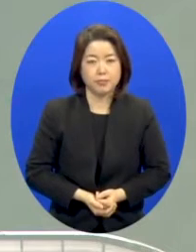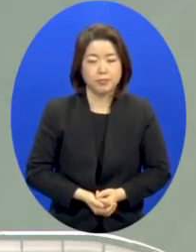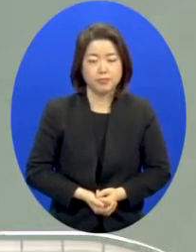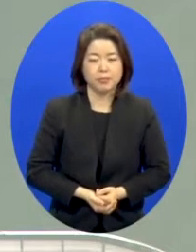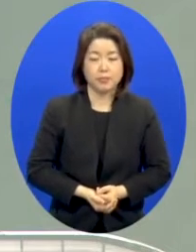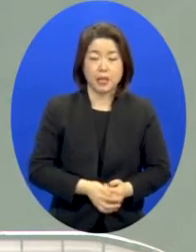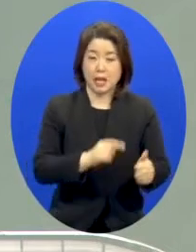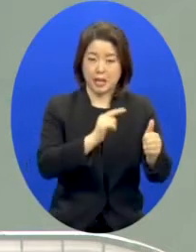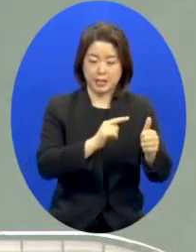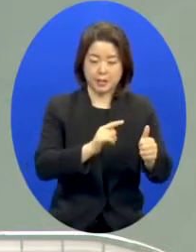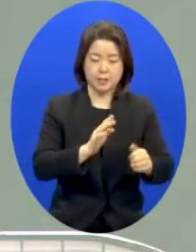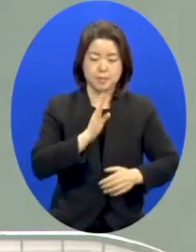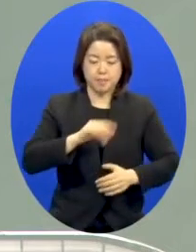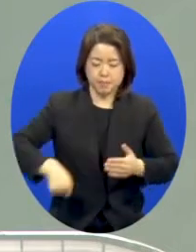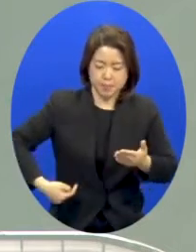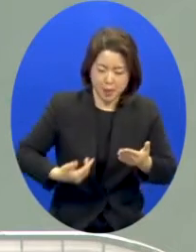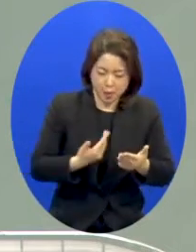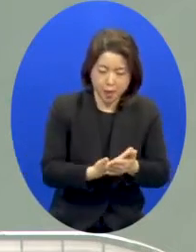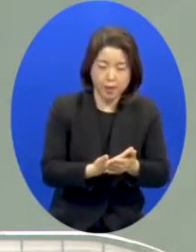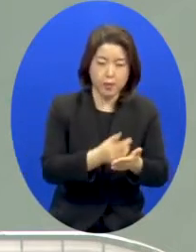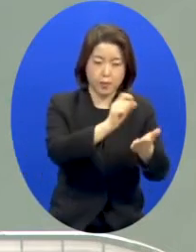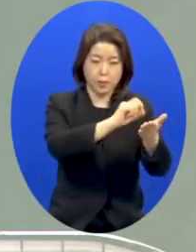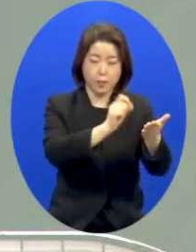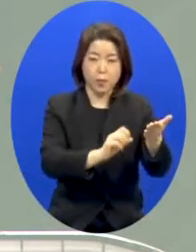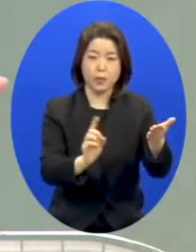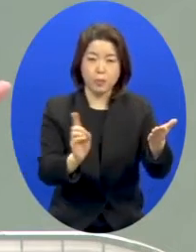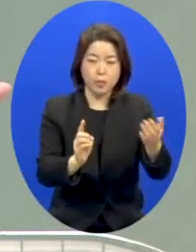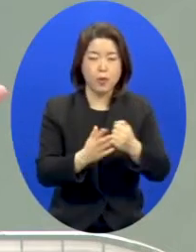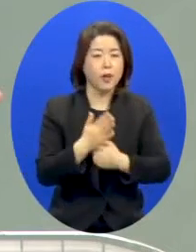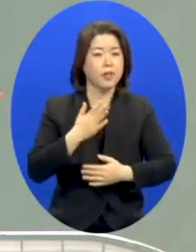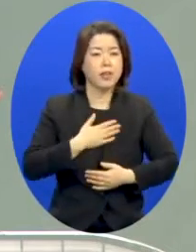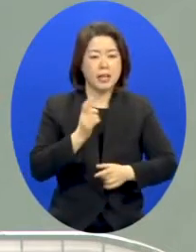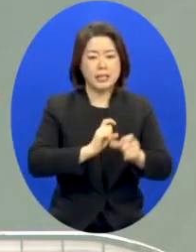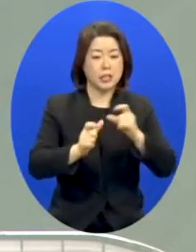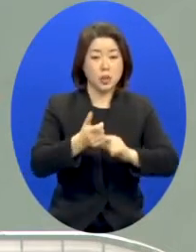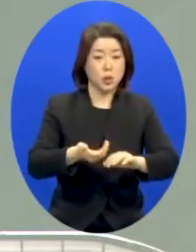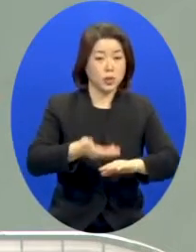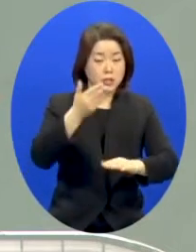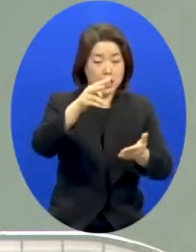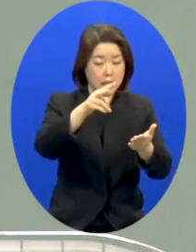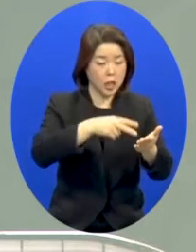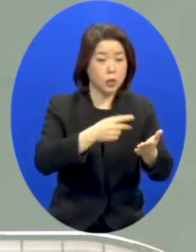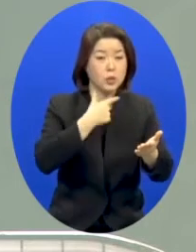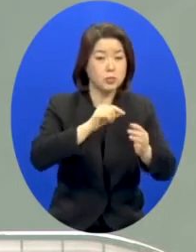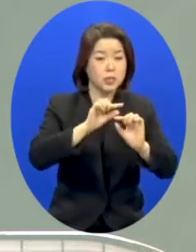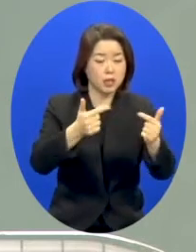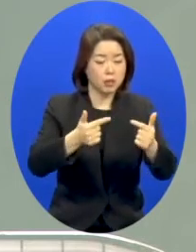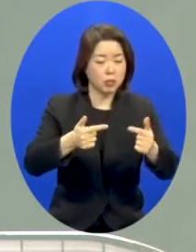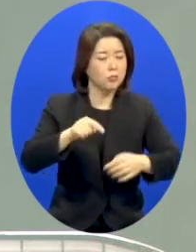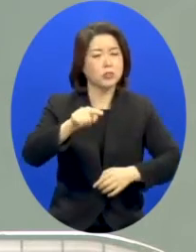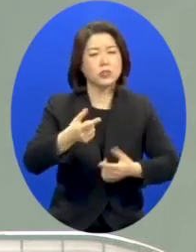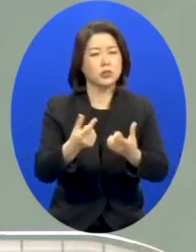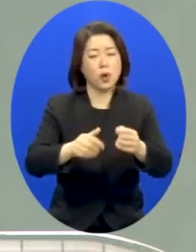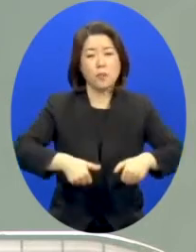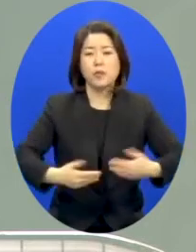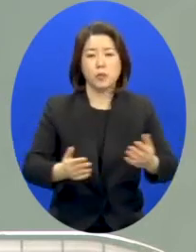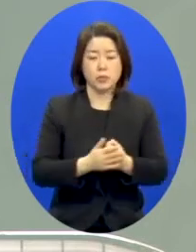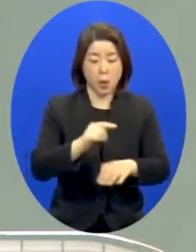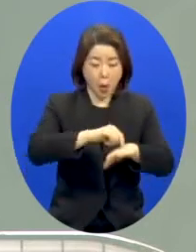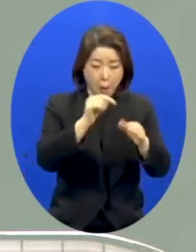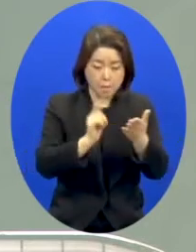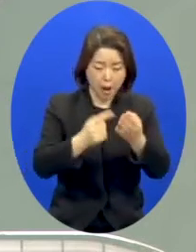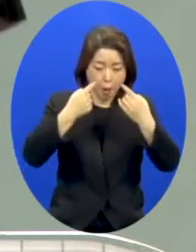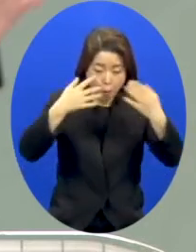그는 차 매력의 이렇게 고백했습니다 나는 더 이상 읽고 싶지 않았고 그럴 필요도 없었다 마음의 확신이 들고